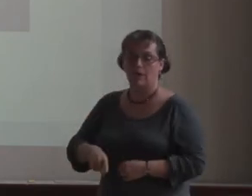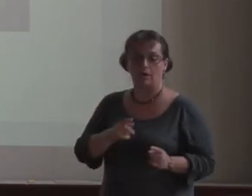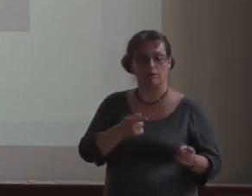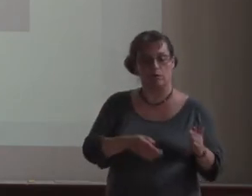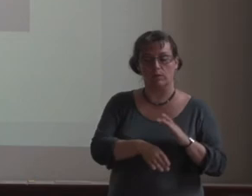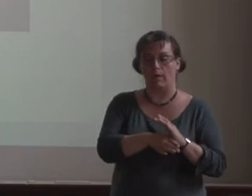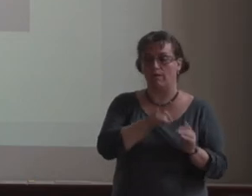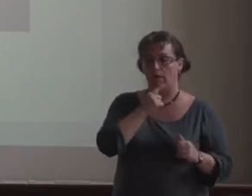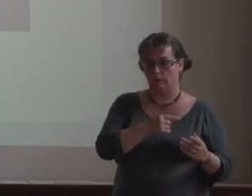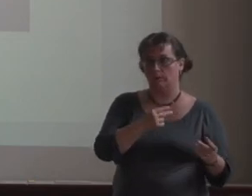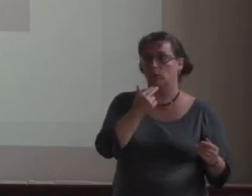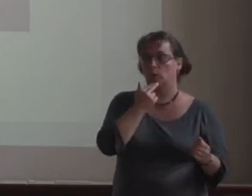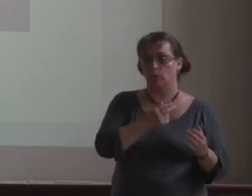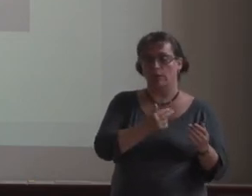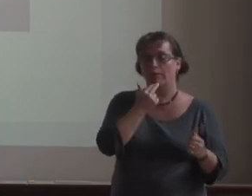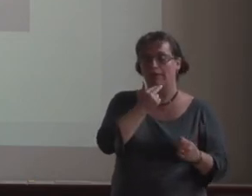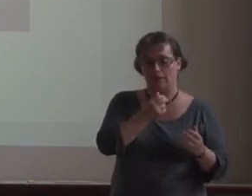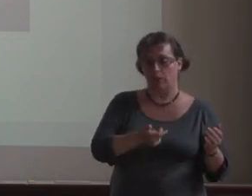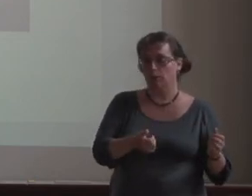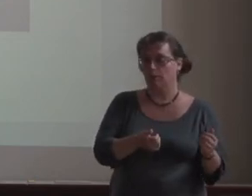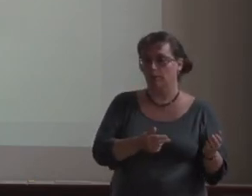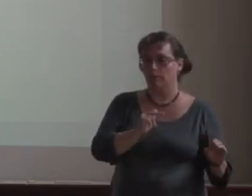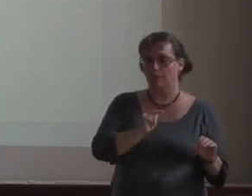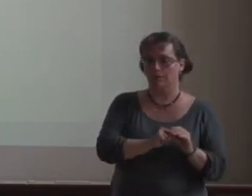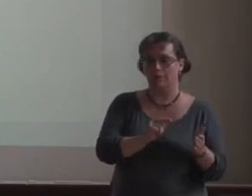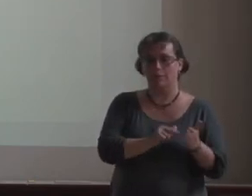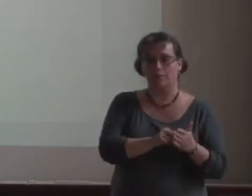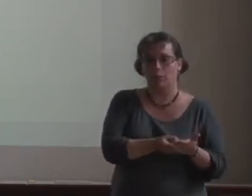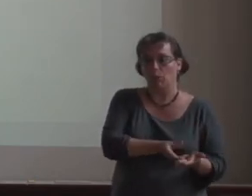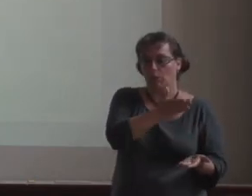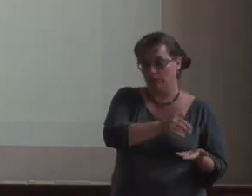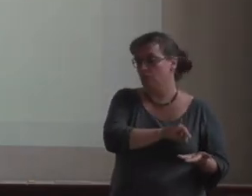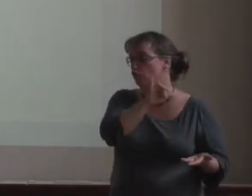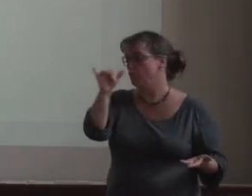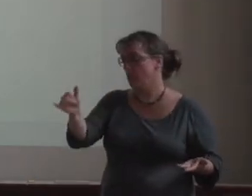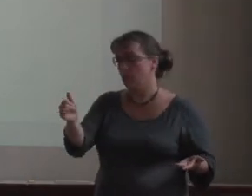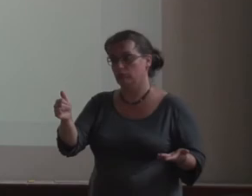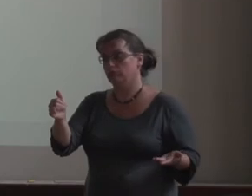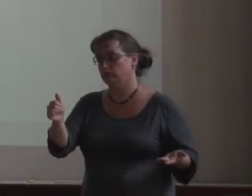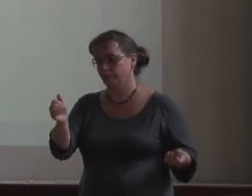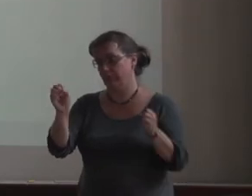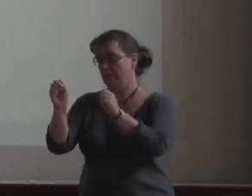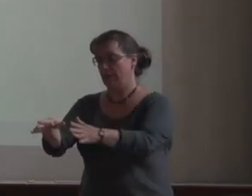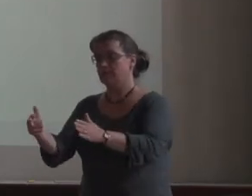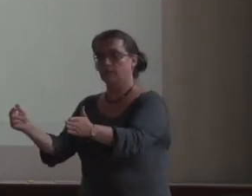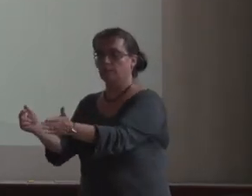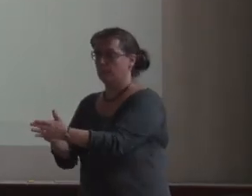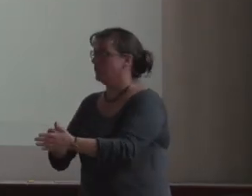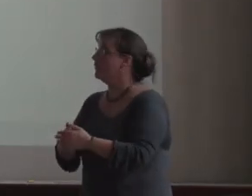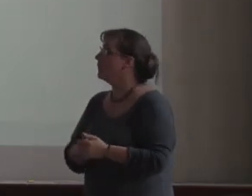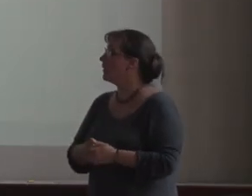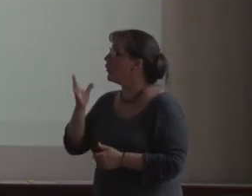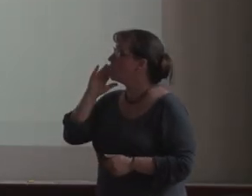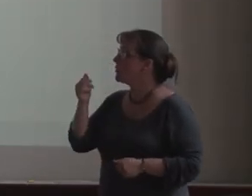une station B. Alors pour le parcours client, il est assez simple. Donc une fois